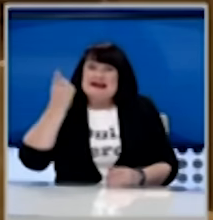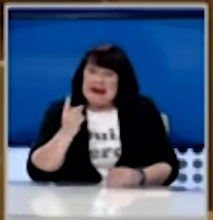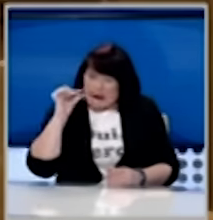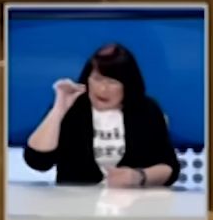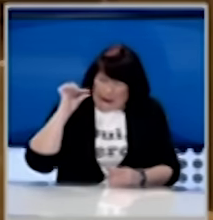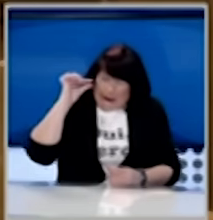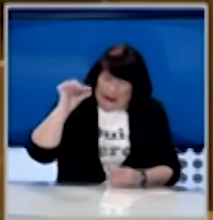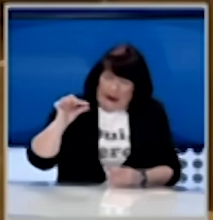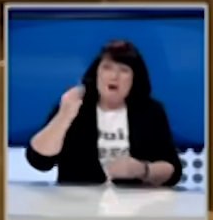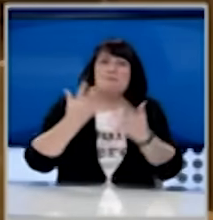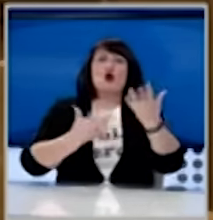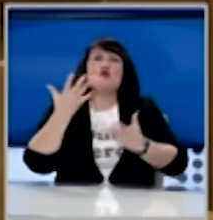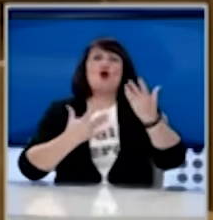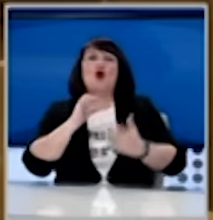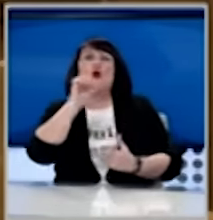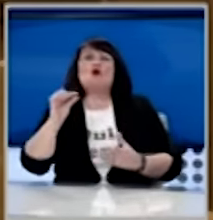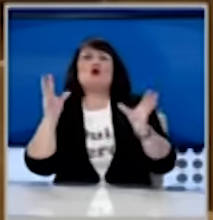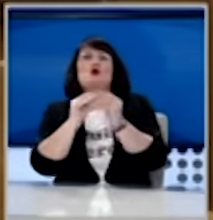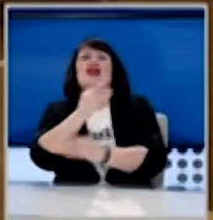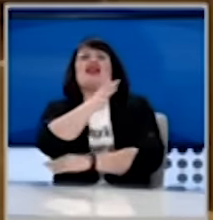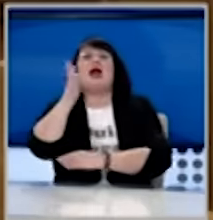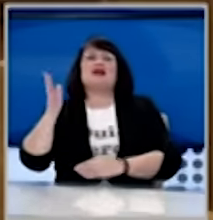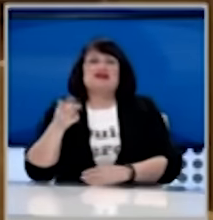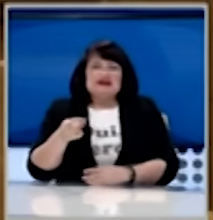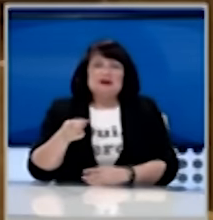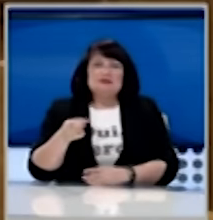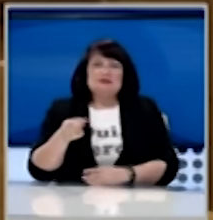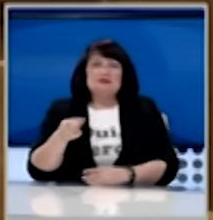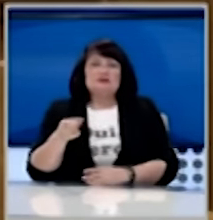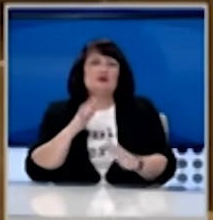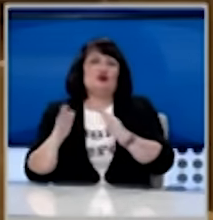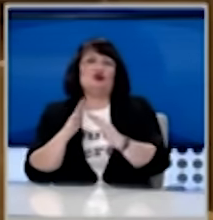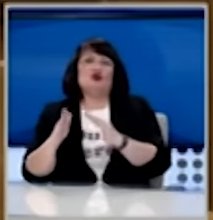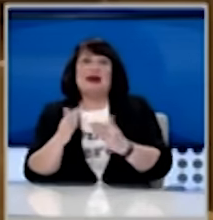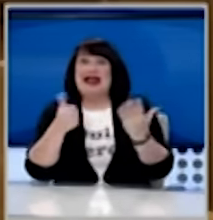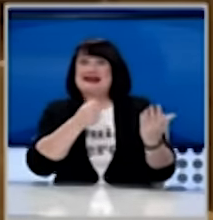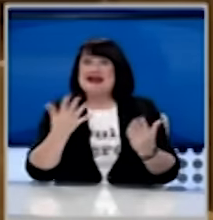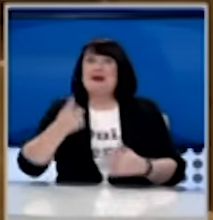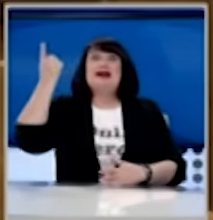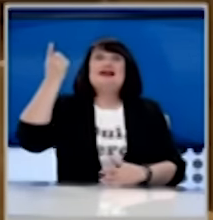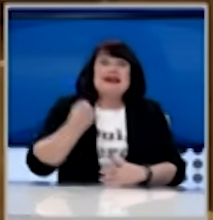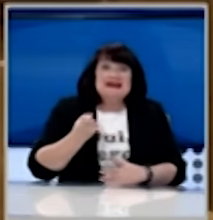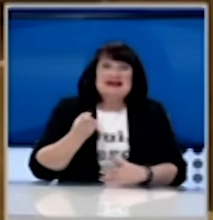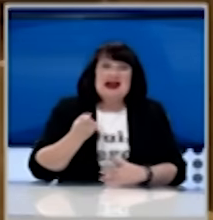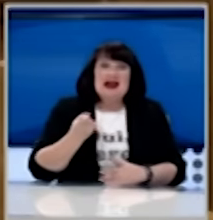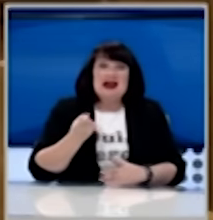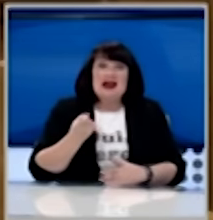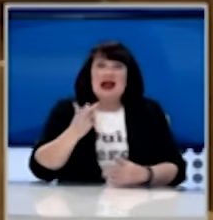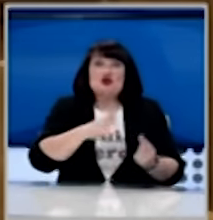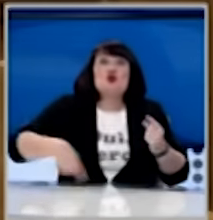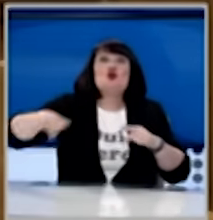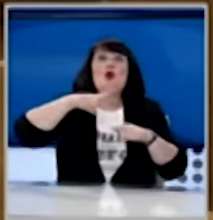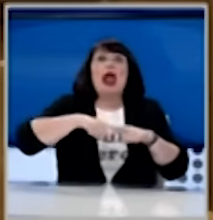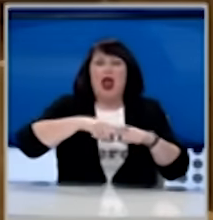0,04% του προϋπολογισμού για τα δάση τα οποία αποτελούν το 65% του ελληνικού